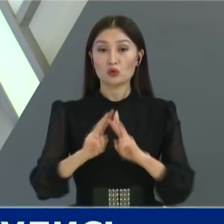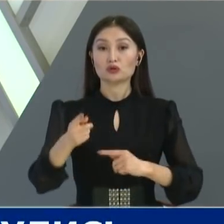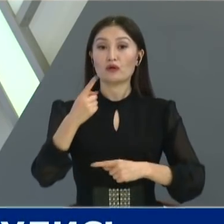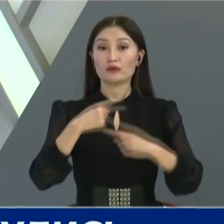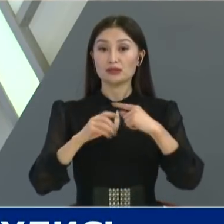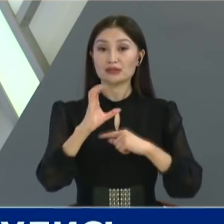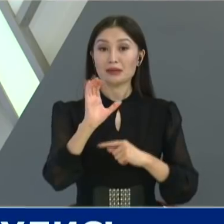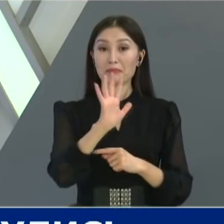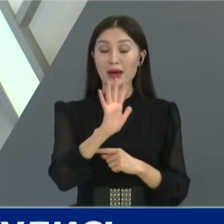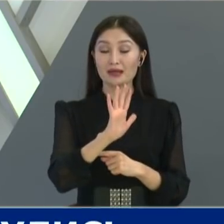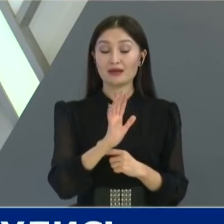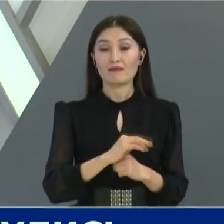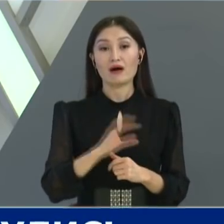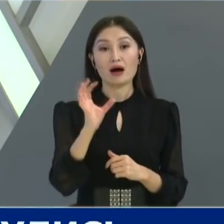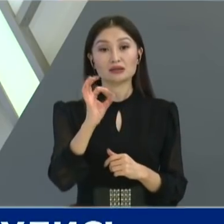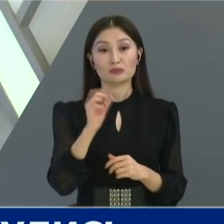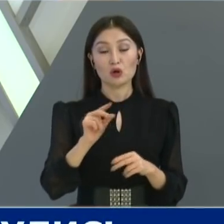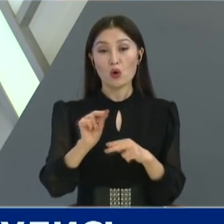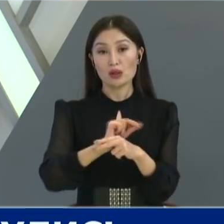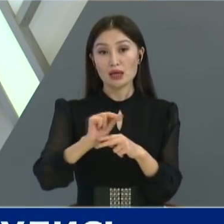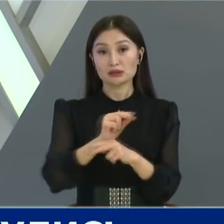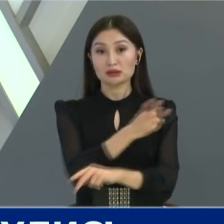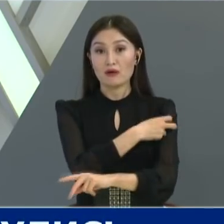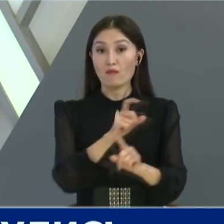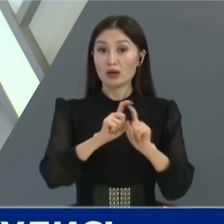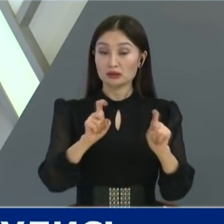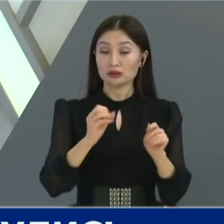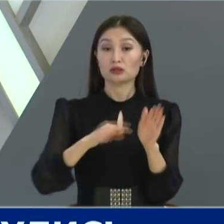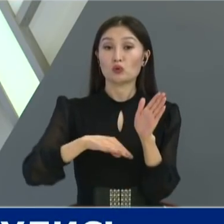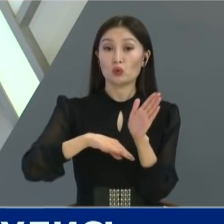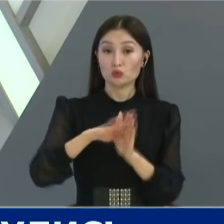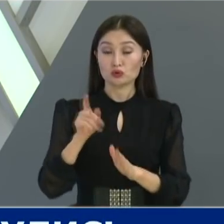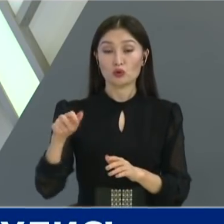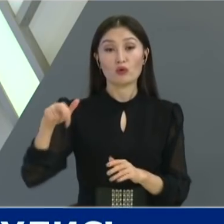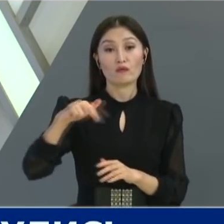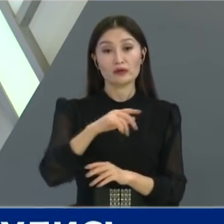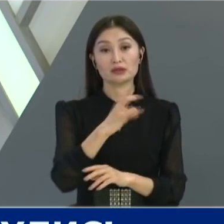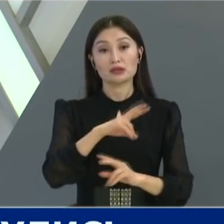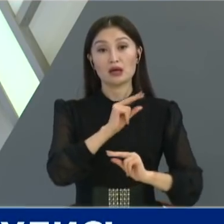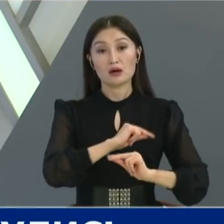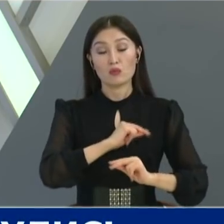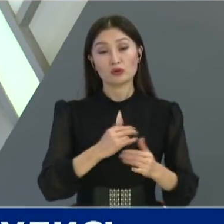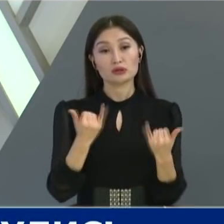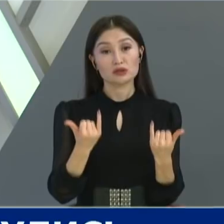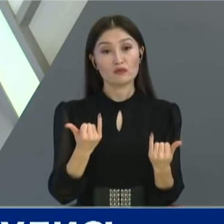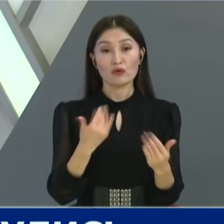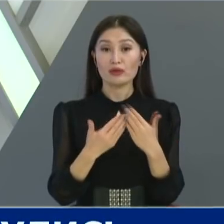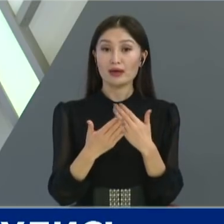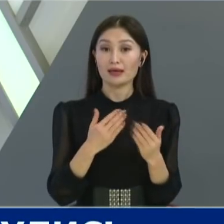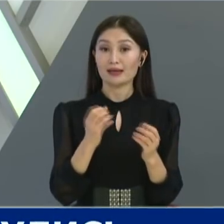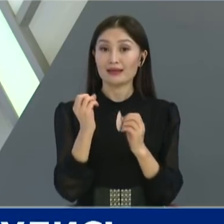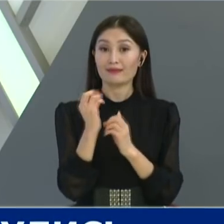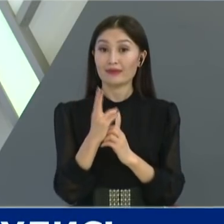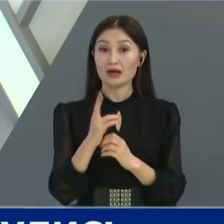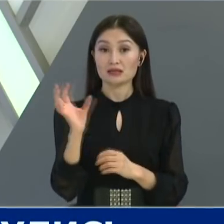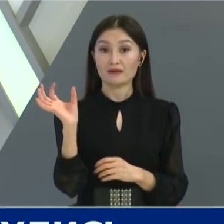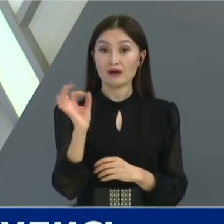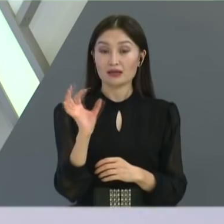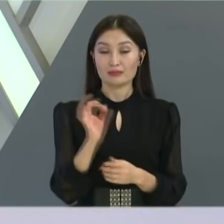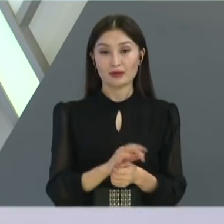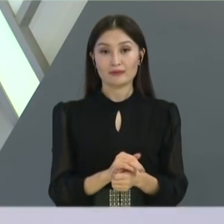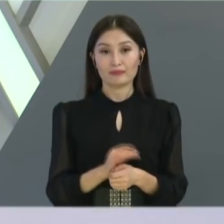он лечится в больнице, и если ему станет лучше, то выйдет на работу сегодня или 12 октября.